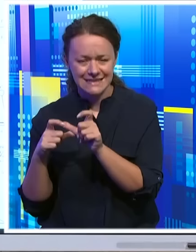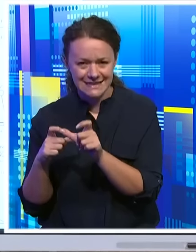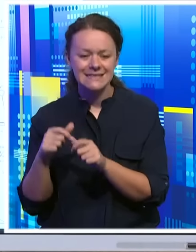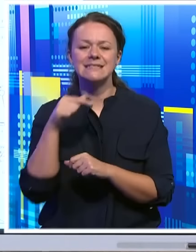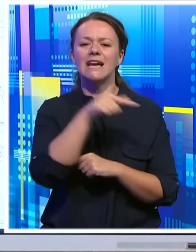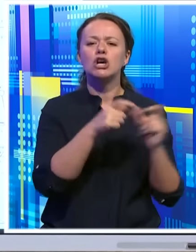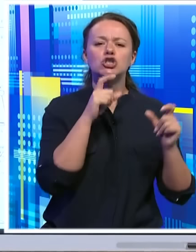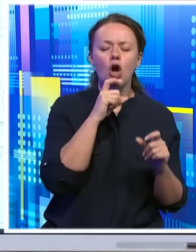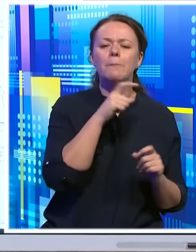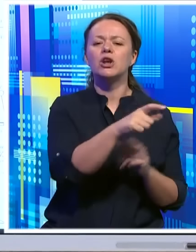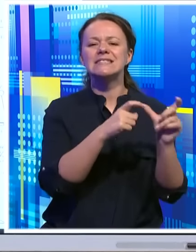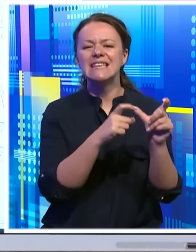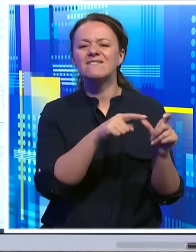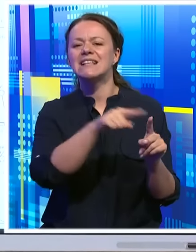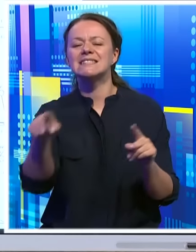Sombor-Sivac-Kljajićevo,